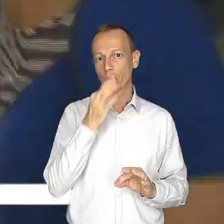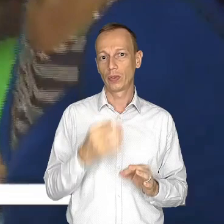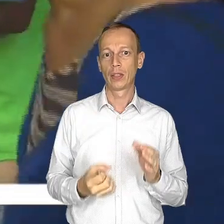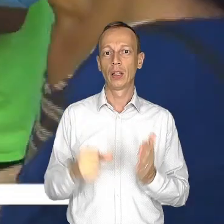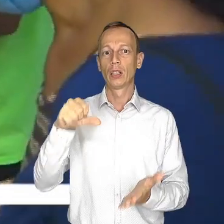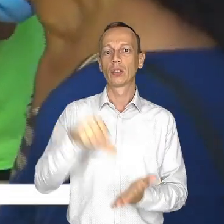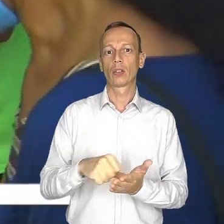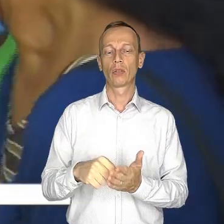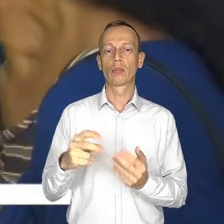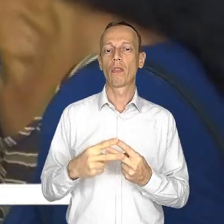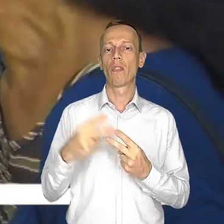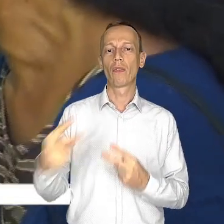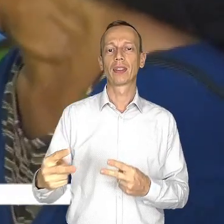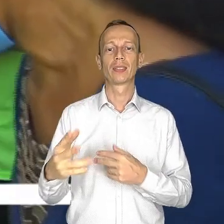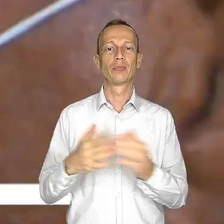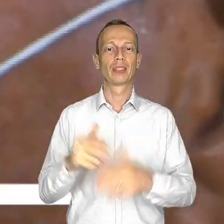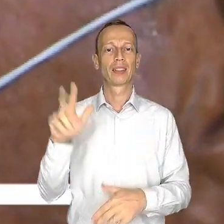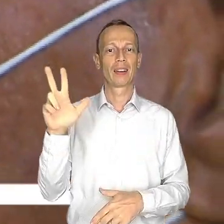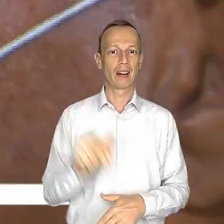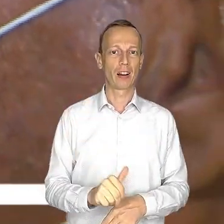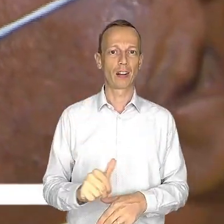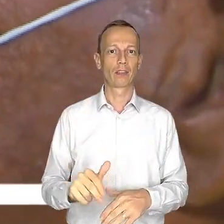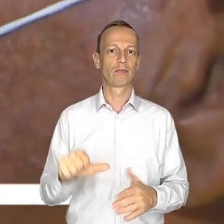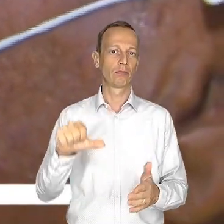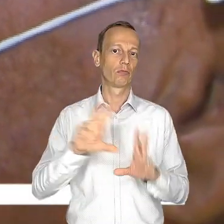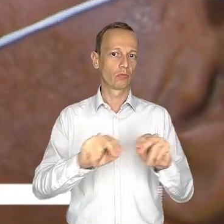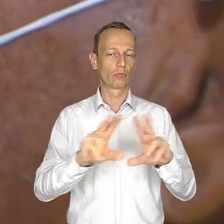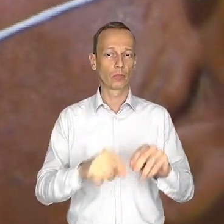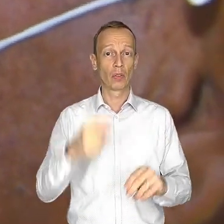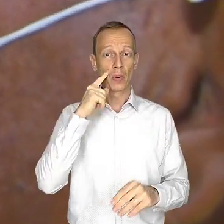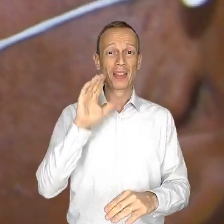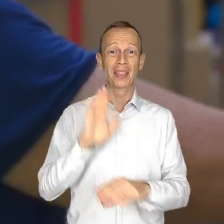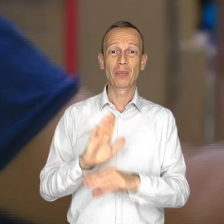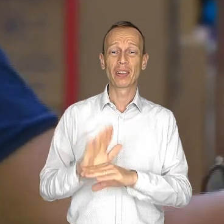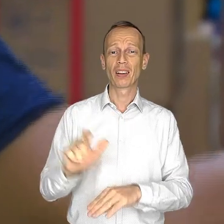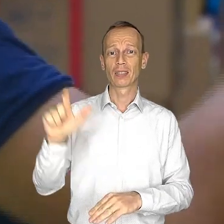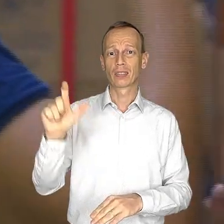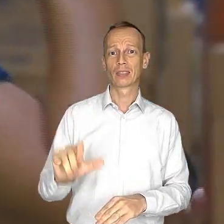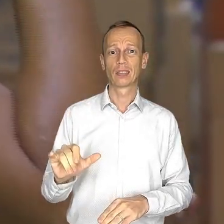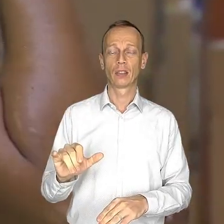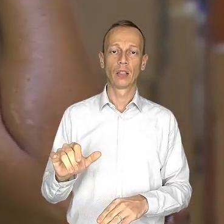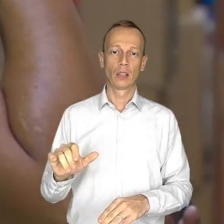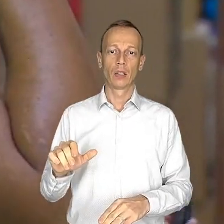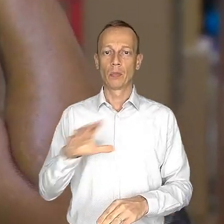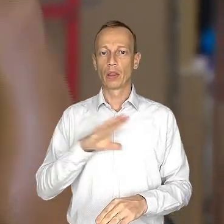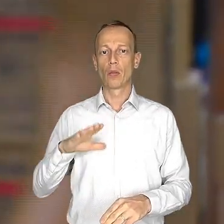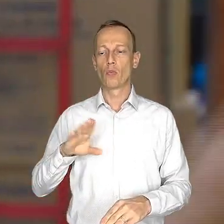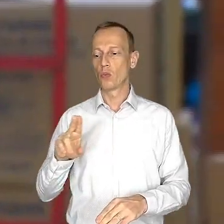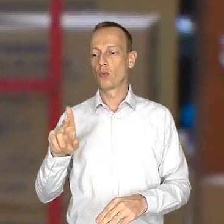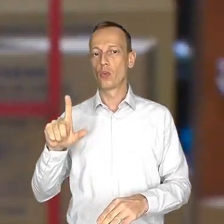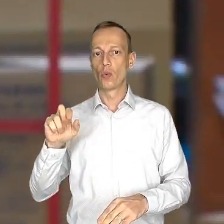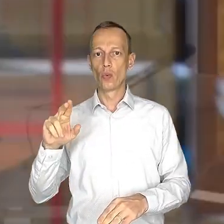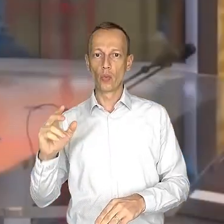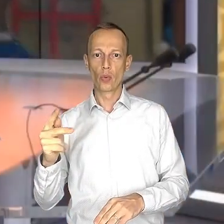structure située en face du Centre des métiers d'art. Je vous propose d'écouter ce témoignage recueilli ce matin par Hiata Buluk et